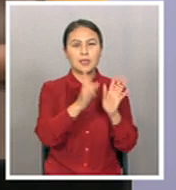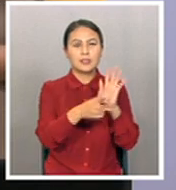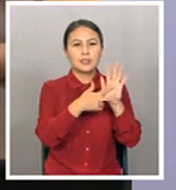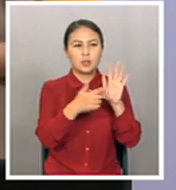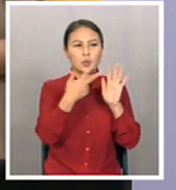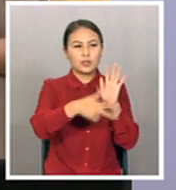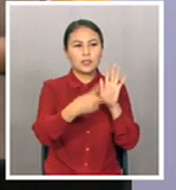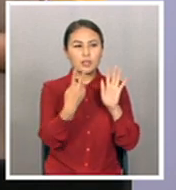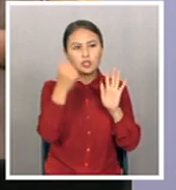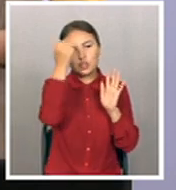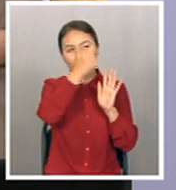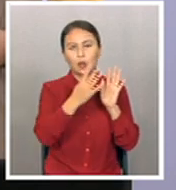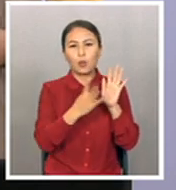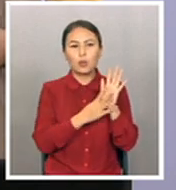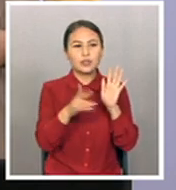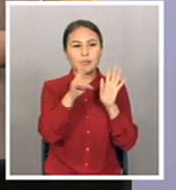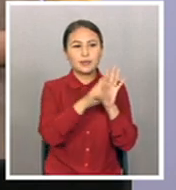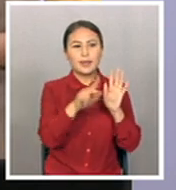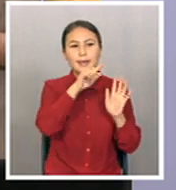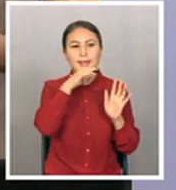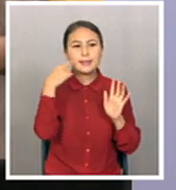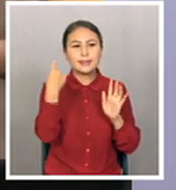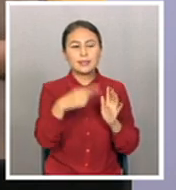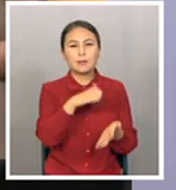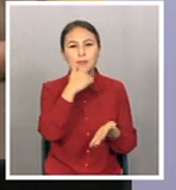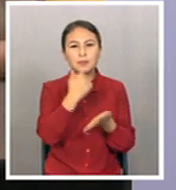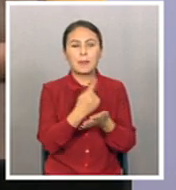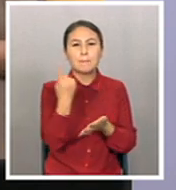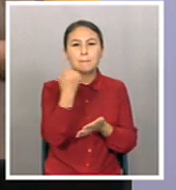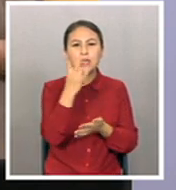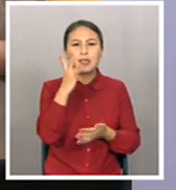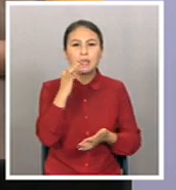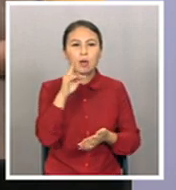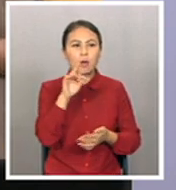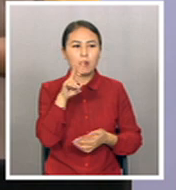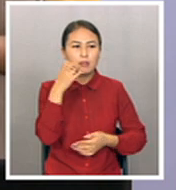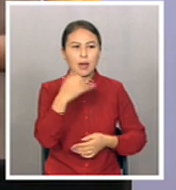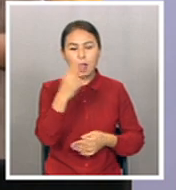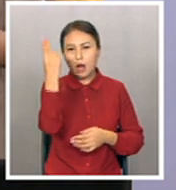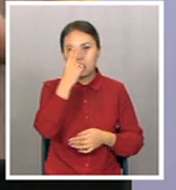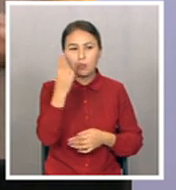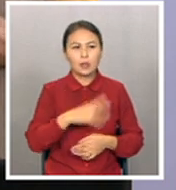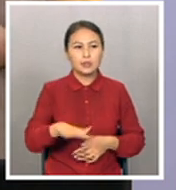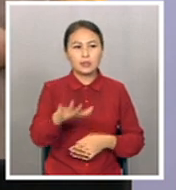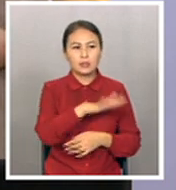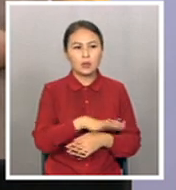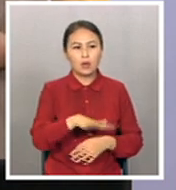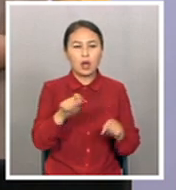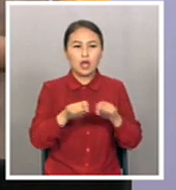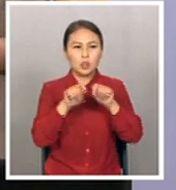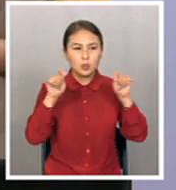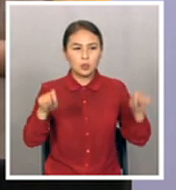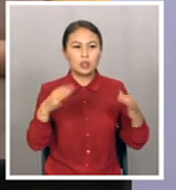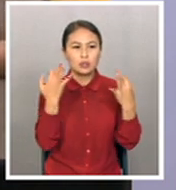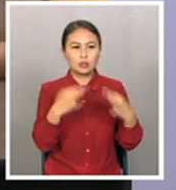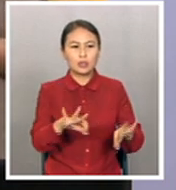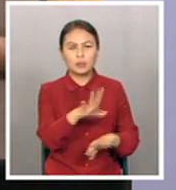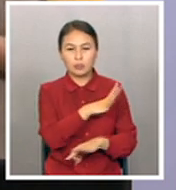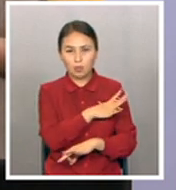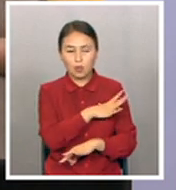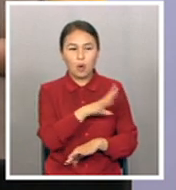1832 жылы 9 қаңтарда Ресейдің императоры 1 Николай Ақмола сыртқы округының ашылуына рұқсат еткен